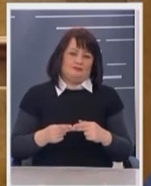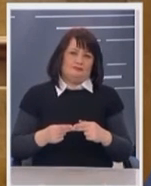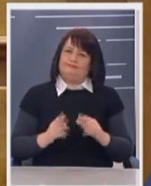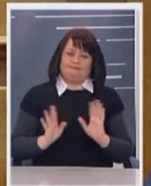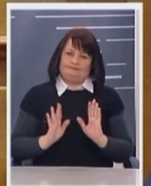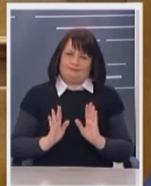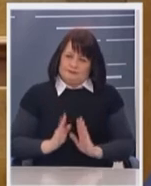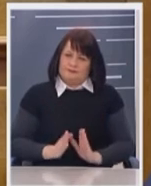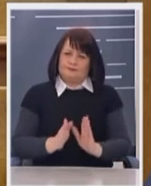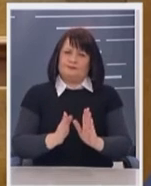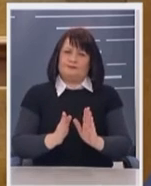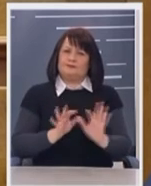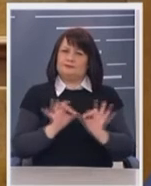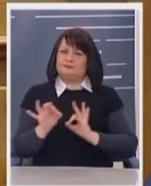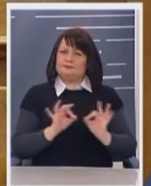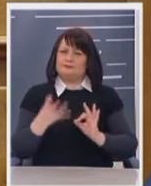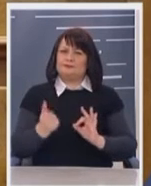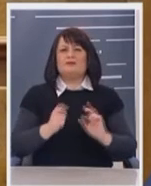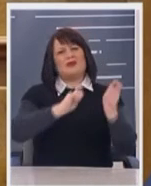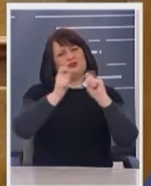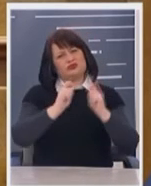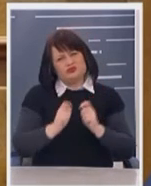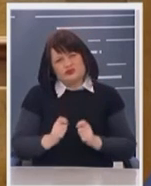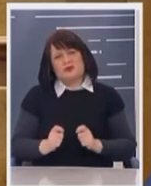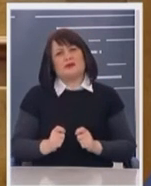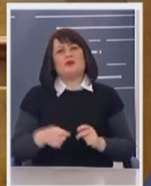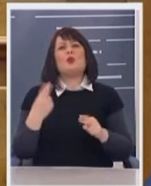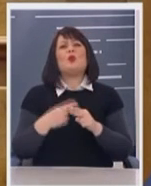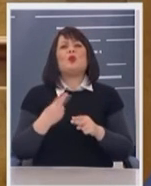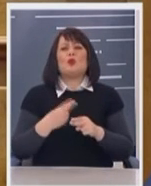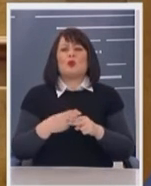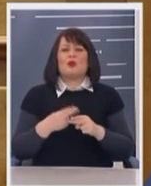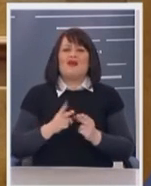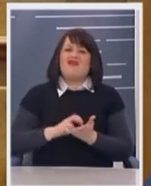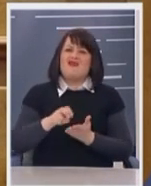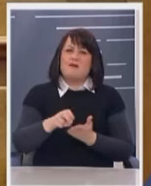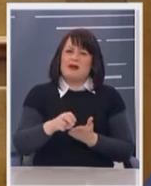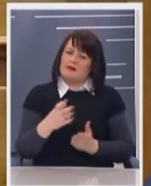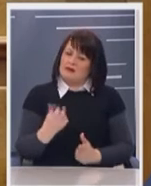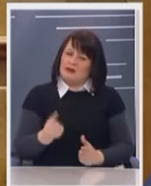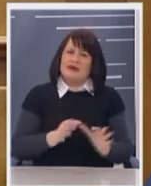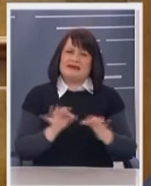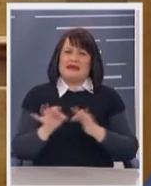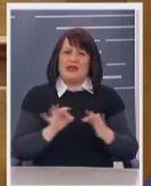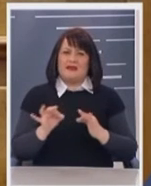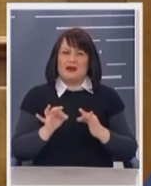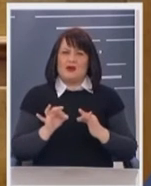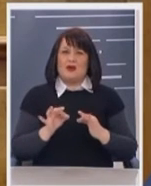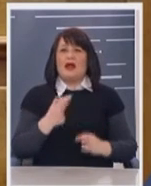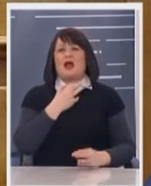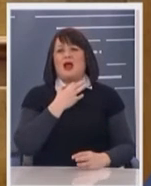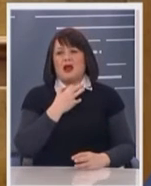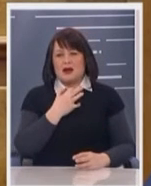Έχουμε σχέδιο για μεγάλα μεταρρυθμιστικά βήματα. Αλλά αυτές οι